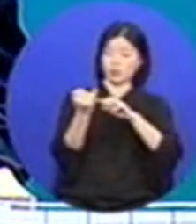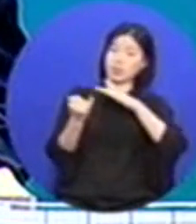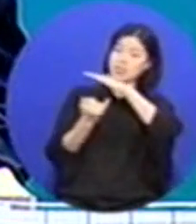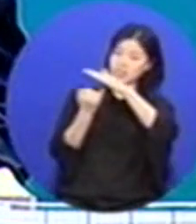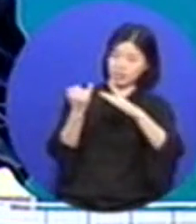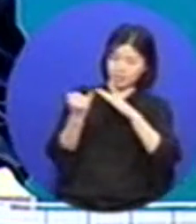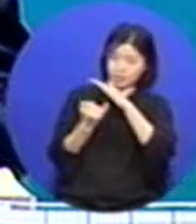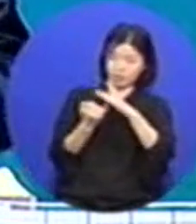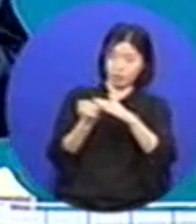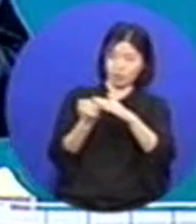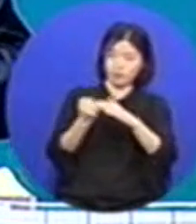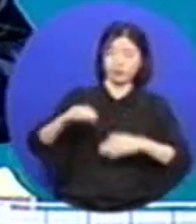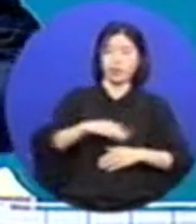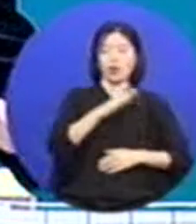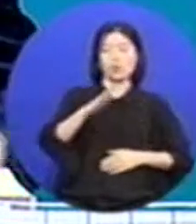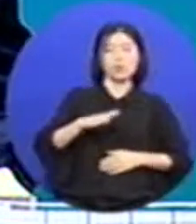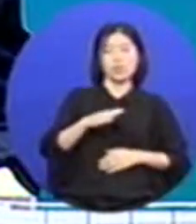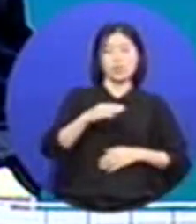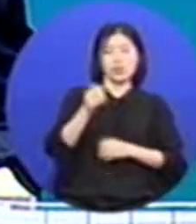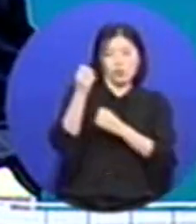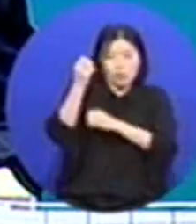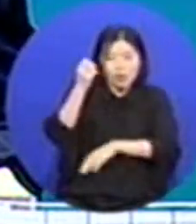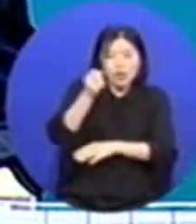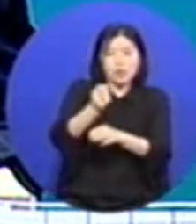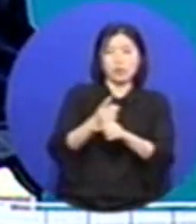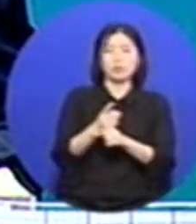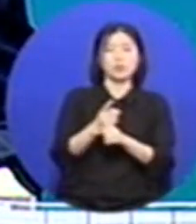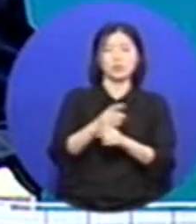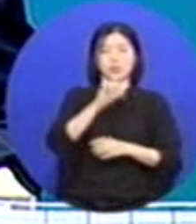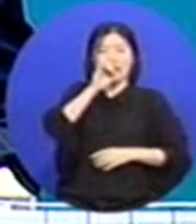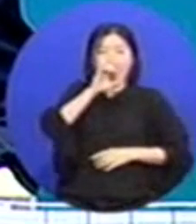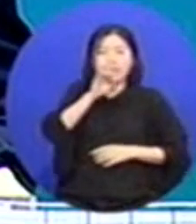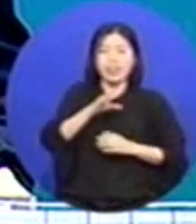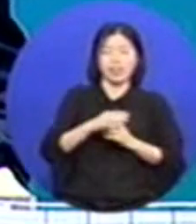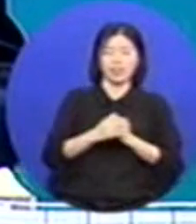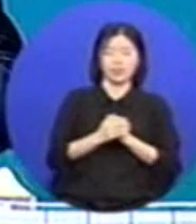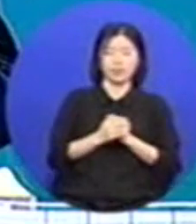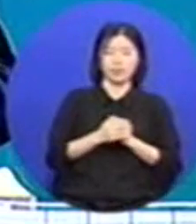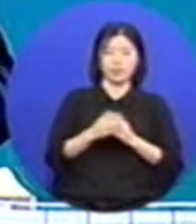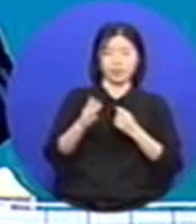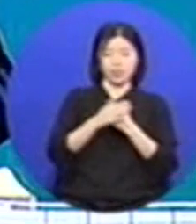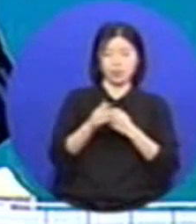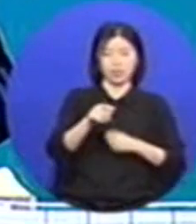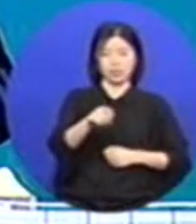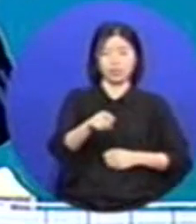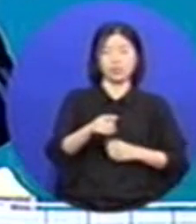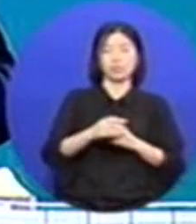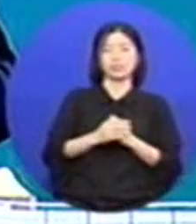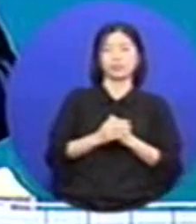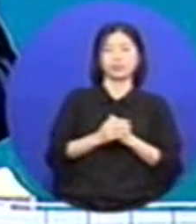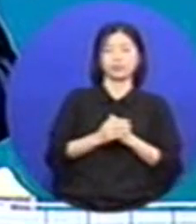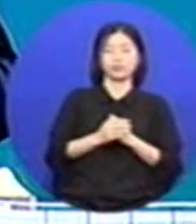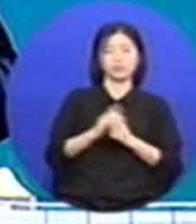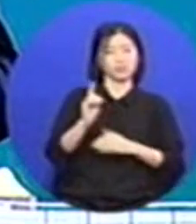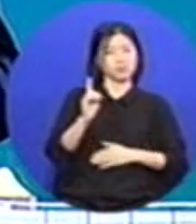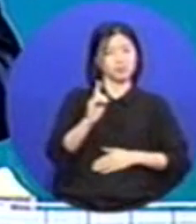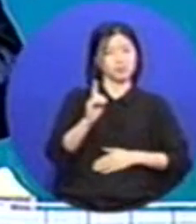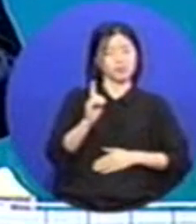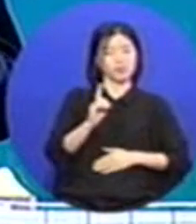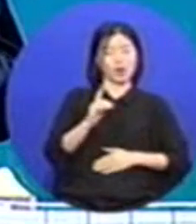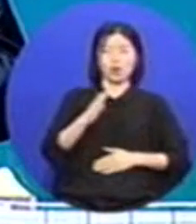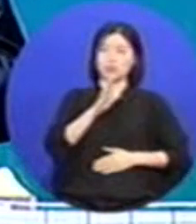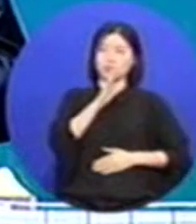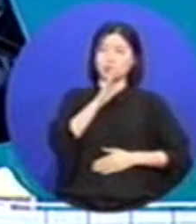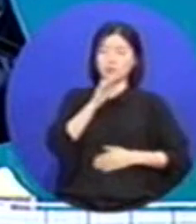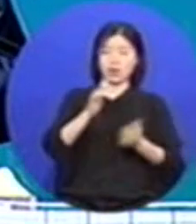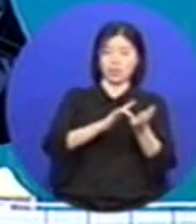것 우리 본성으로 는 안되는 일이라 말입니다 그러니 그걸 뭐 정말